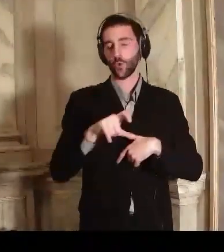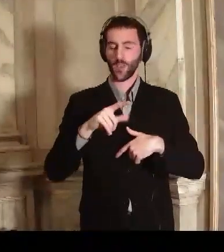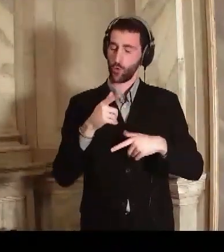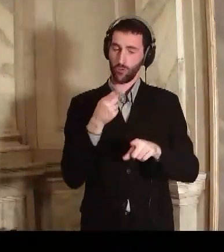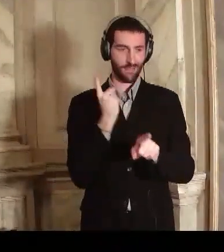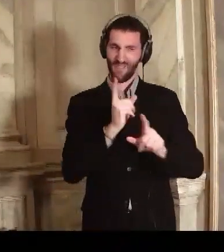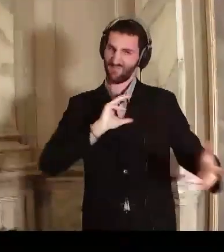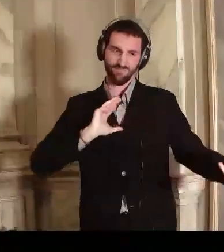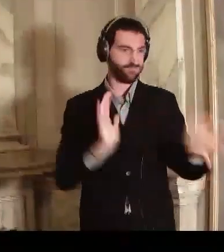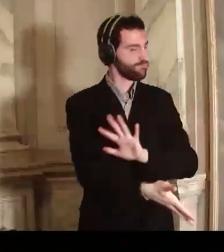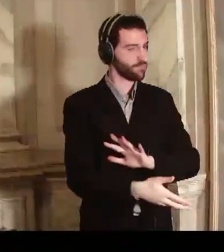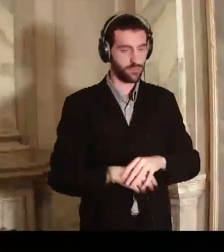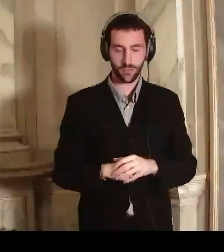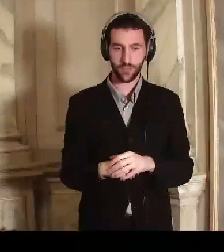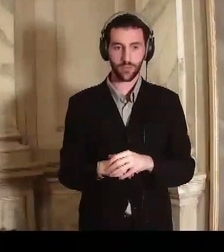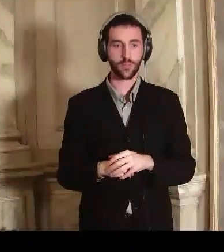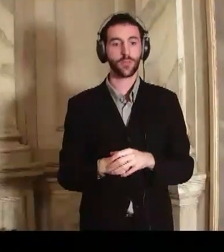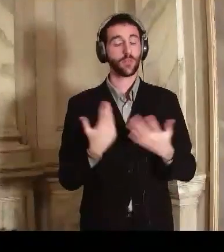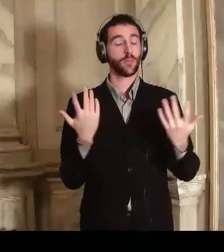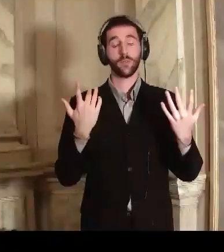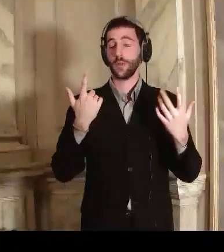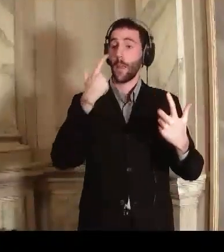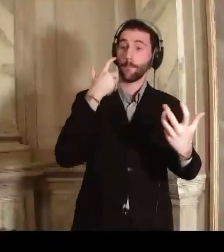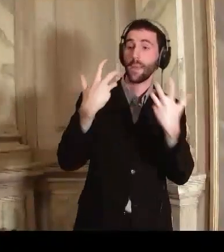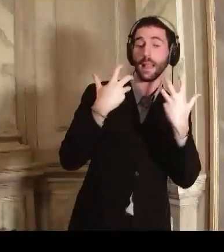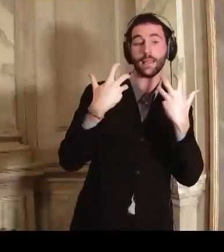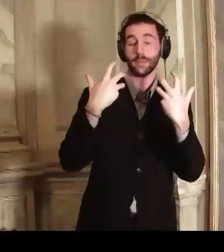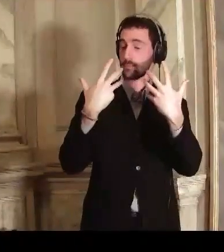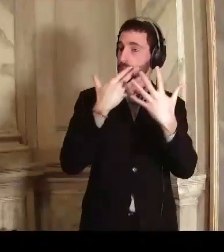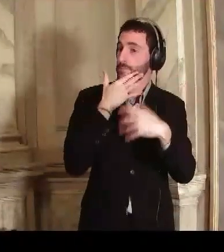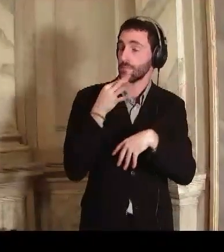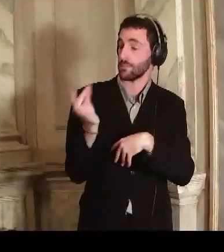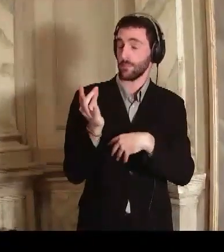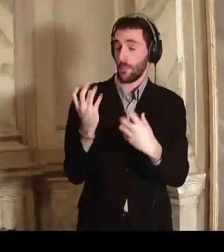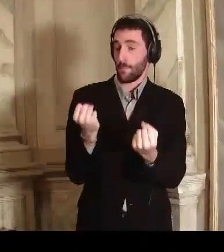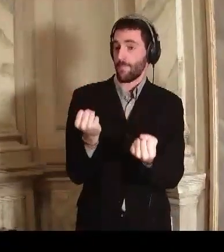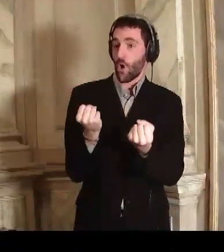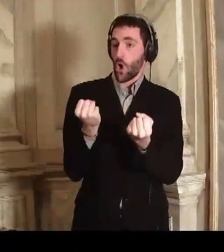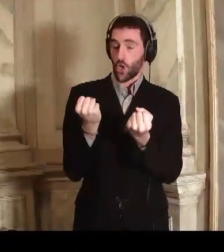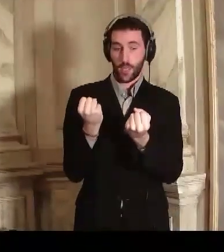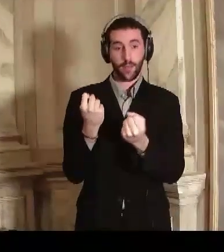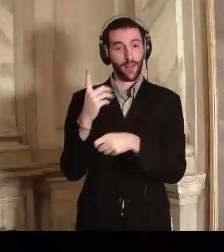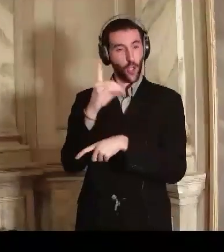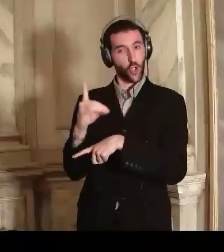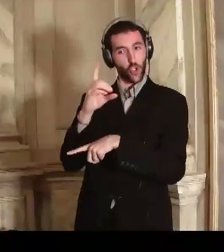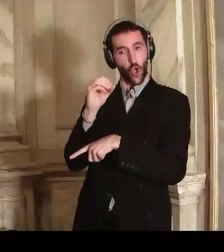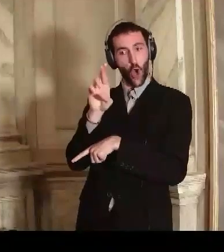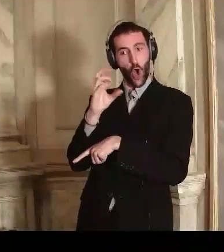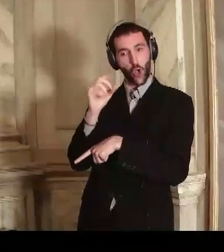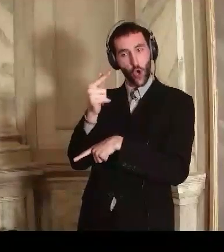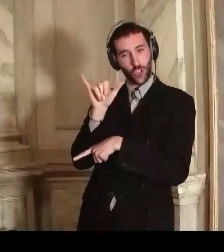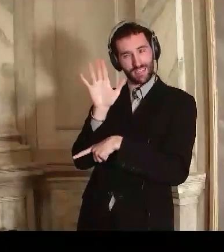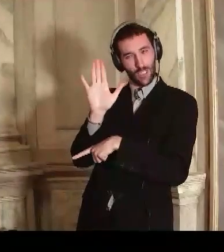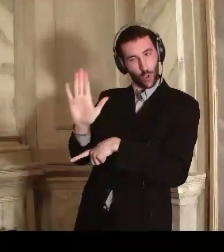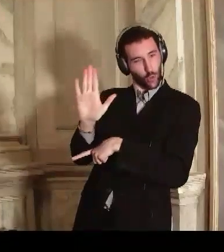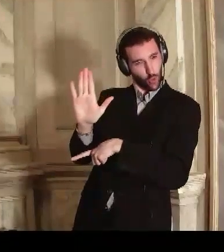della vita è attraversata la bellezza sorprendente e scintillante di Doherty, frammenti di speranza che si protendono nell'oscurità.